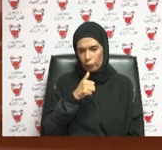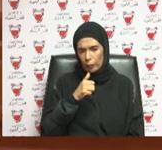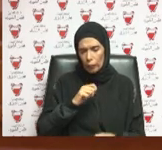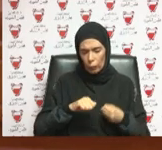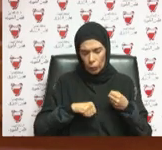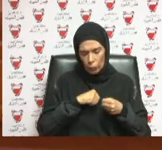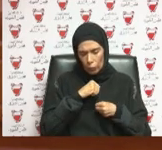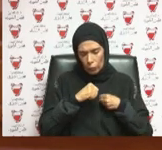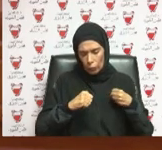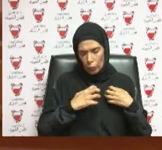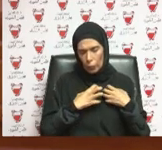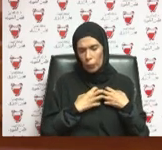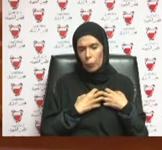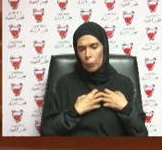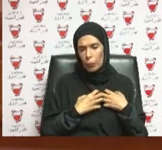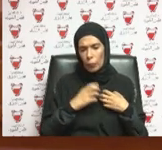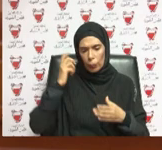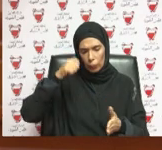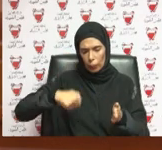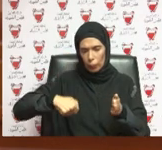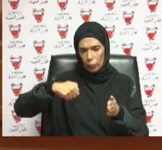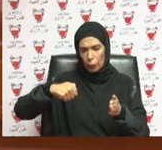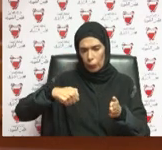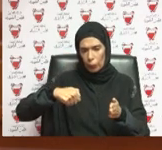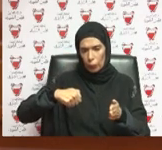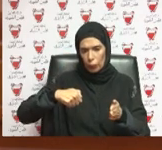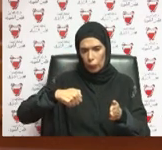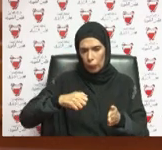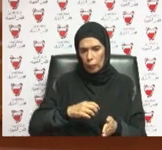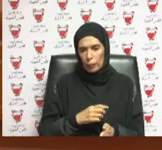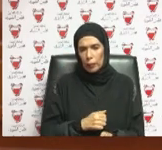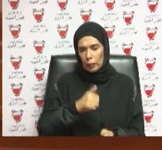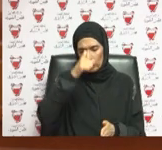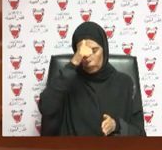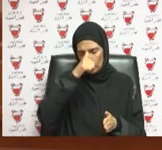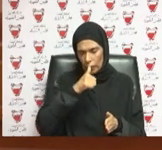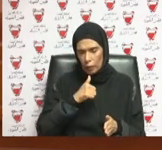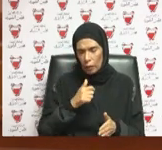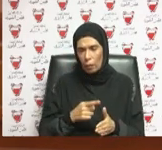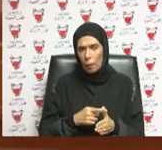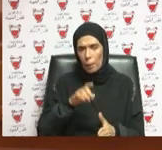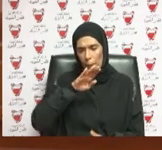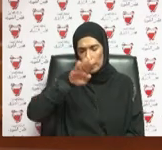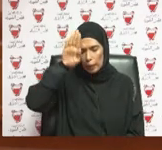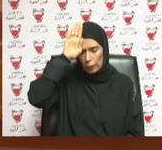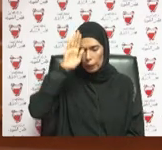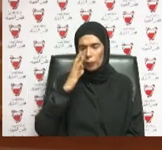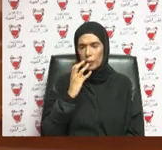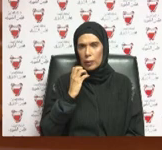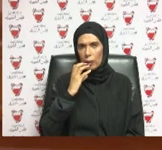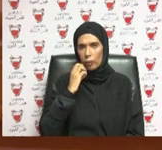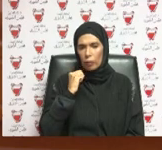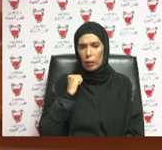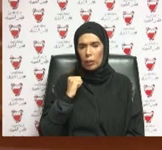الجلل أتقدم بأحر التعازي وأصدق المواساة إلى المقام السامي حضرة صاحب الجلالة الملك حمد بن عيسى